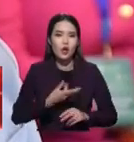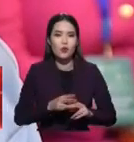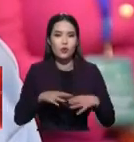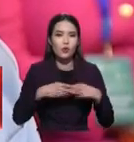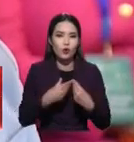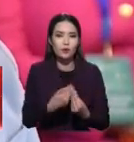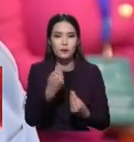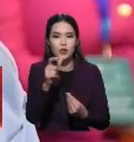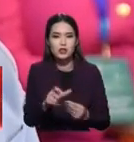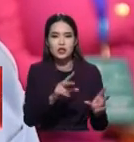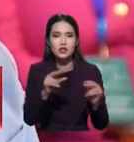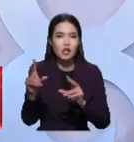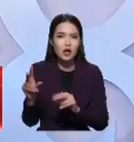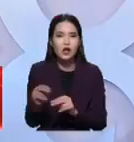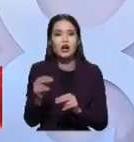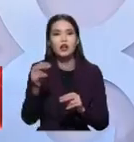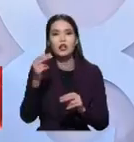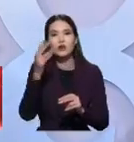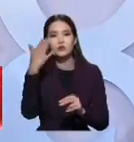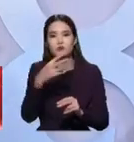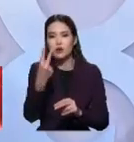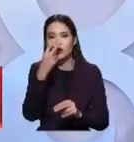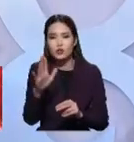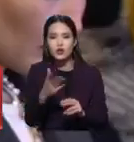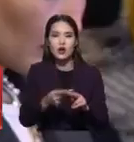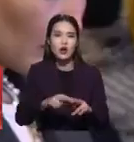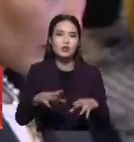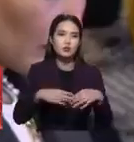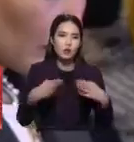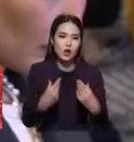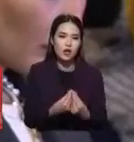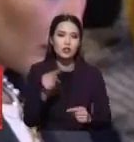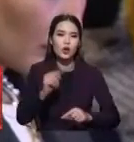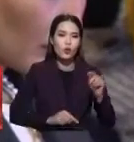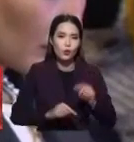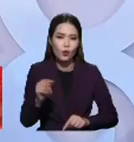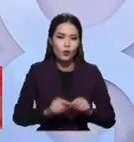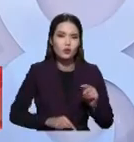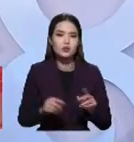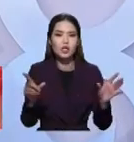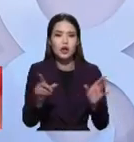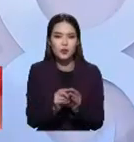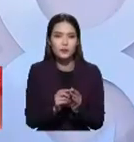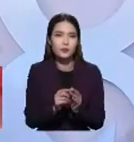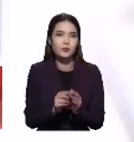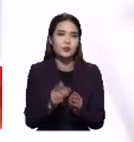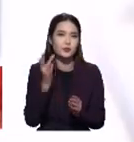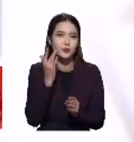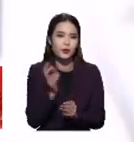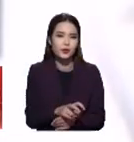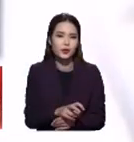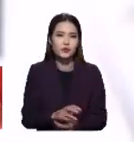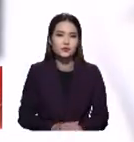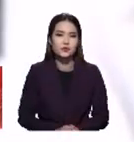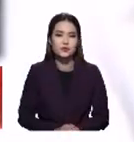сіздерден артық ешкім білмейді. Қазақтың қыздары отбасында, отанында екі қолымен бірдей тербеп отыр. Нәзік